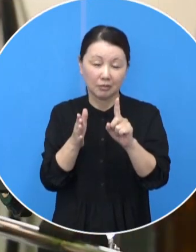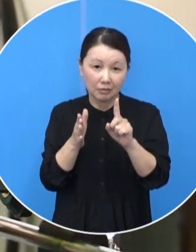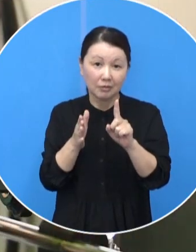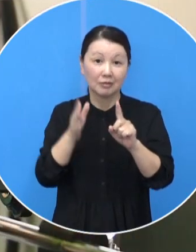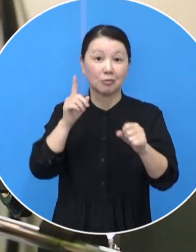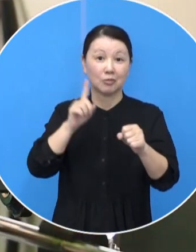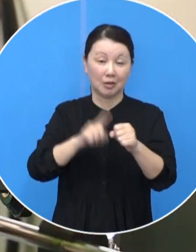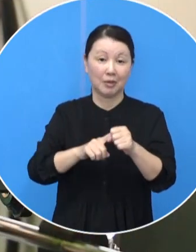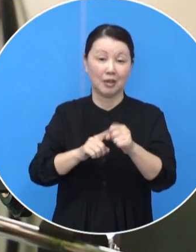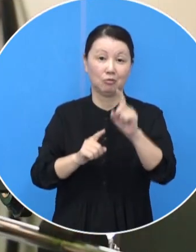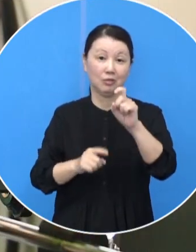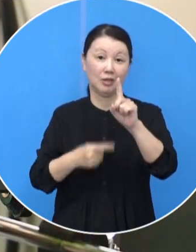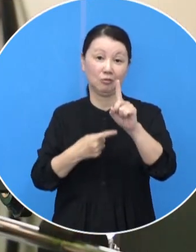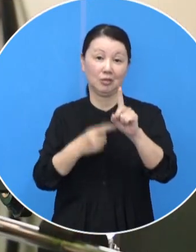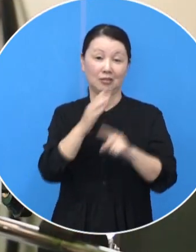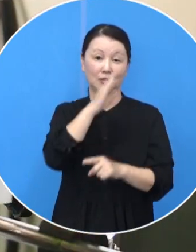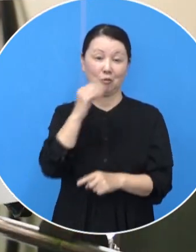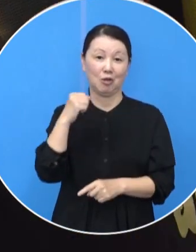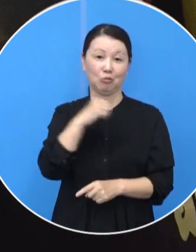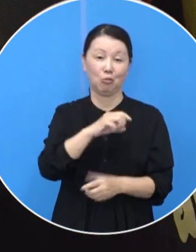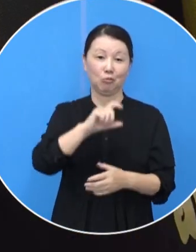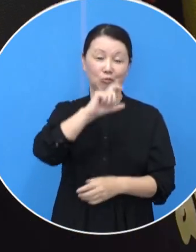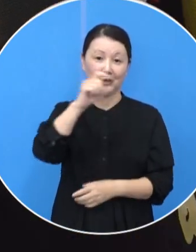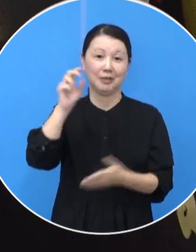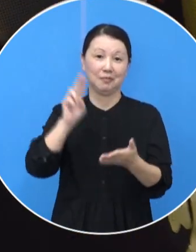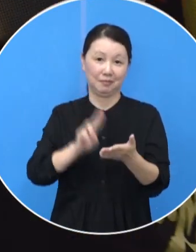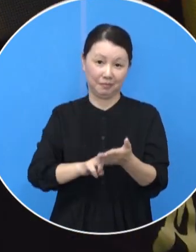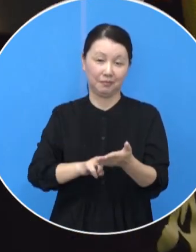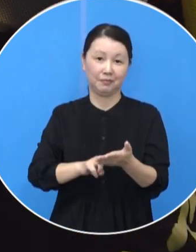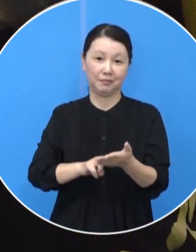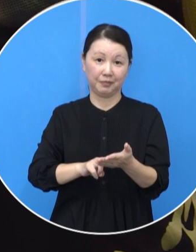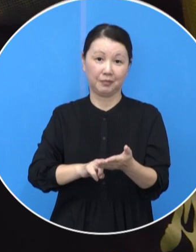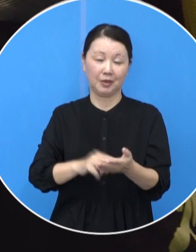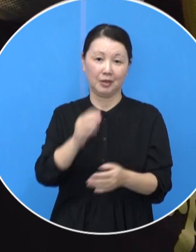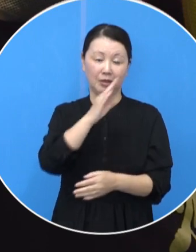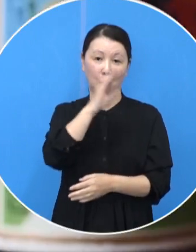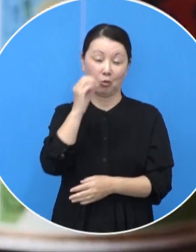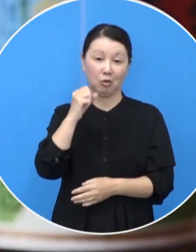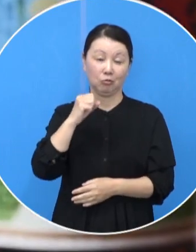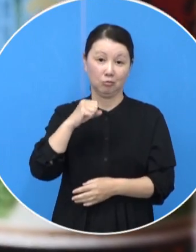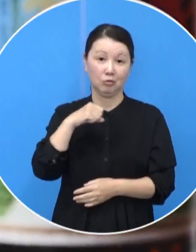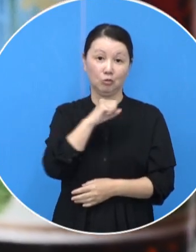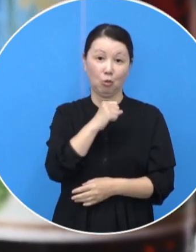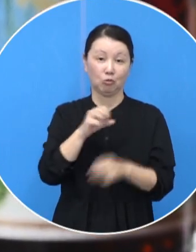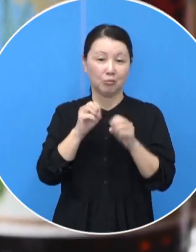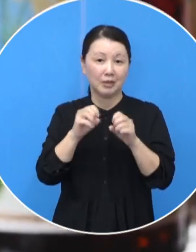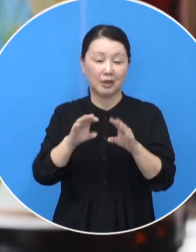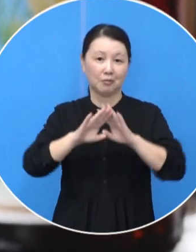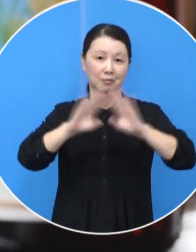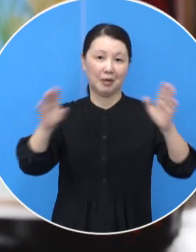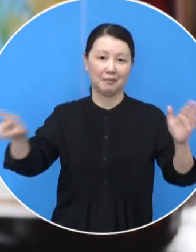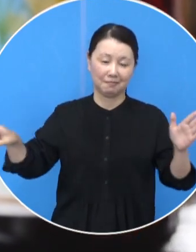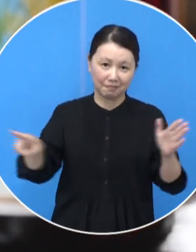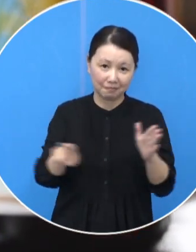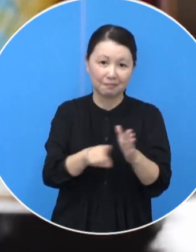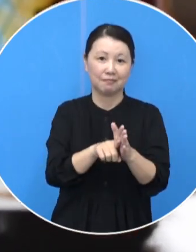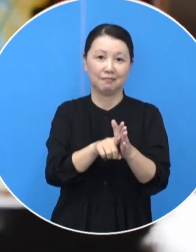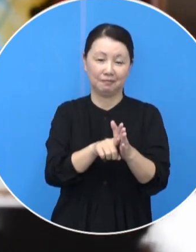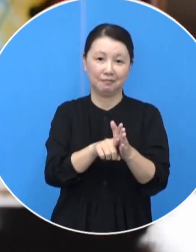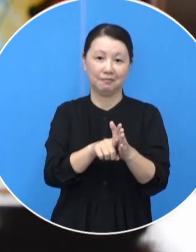日前後であることから、この日を本格焼酎の日と定め、本格焼酎の PR が行われてきました